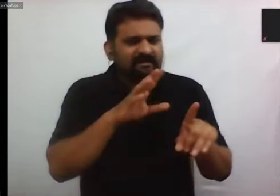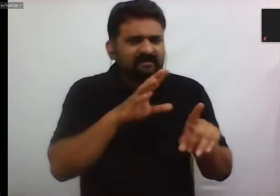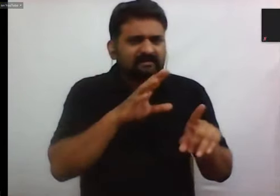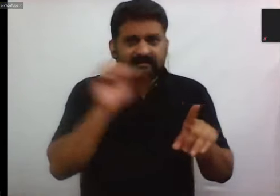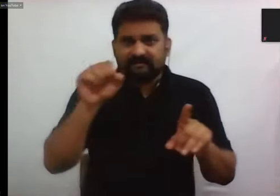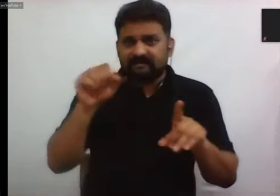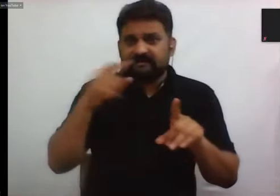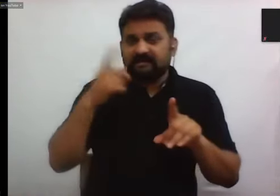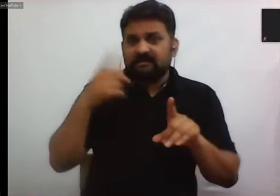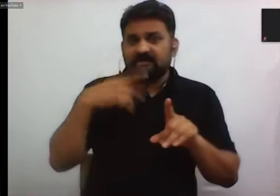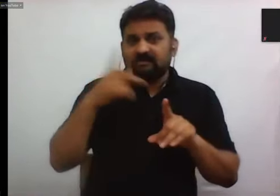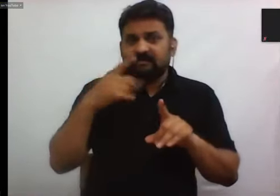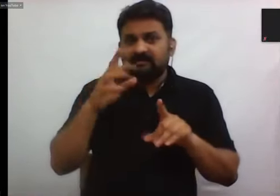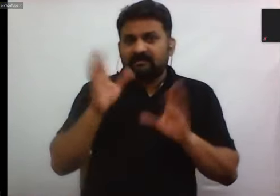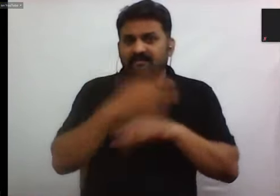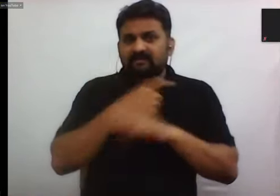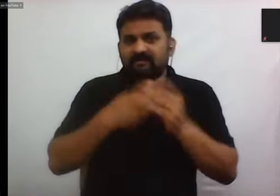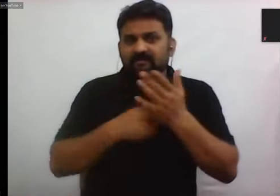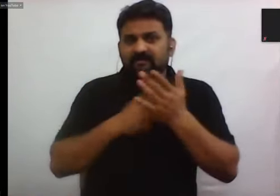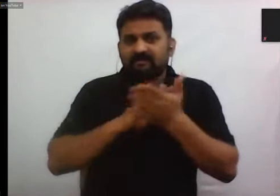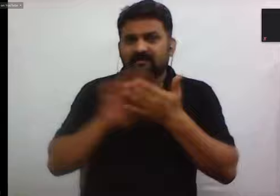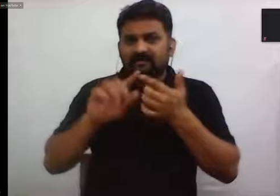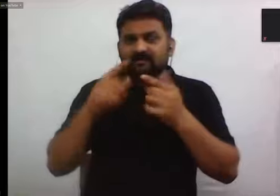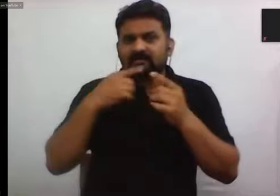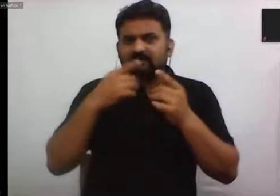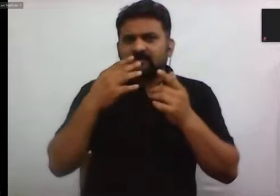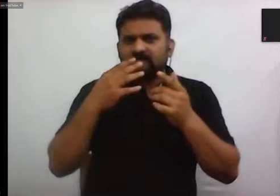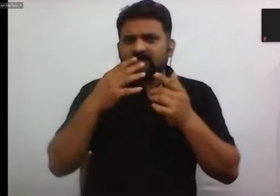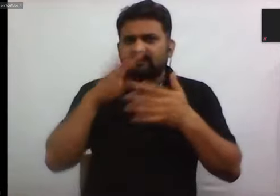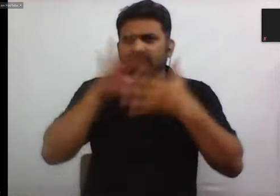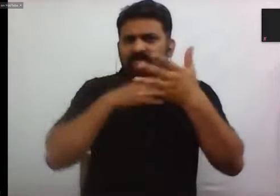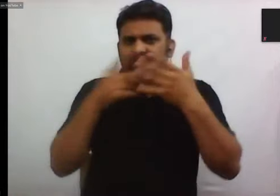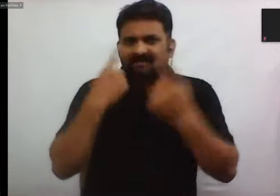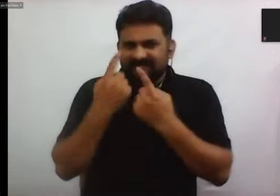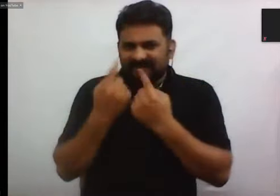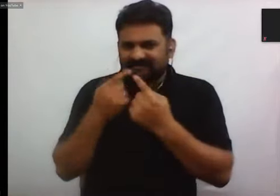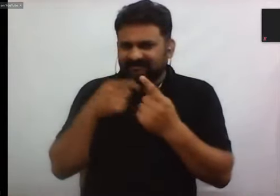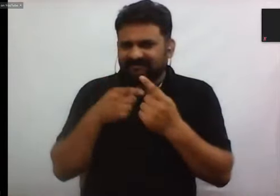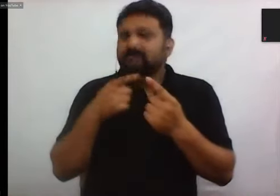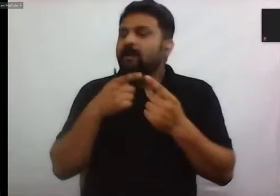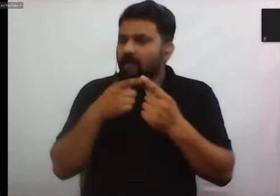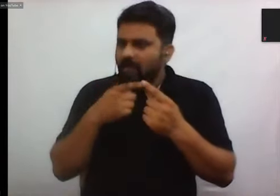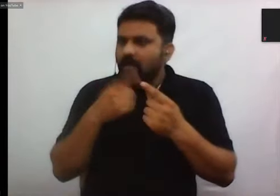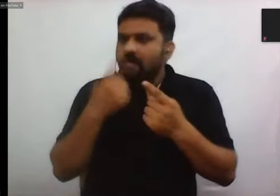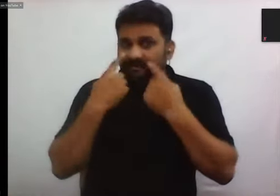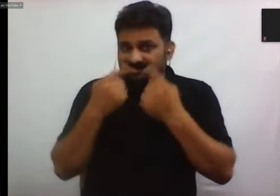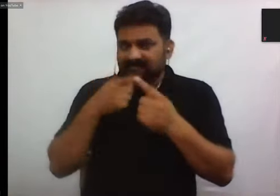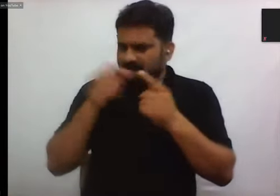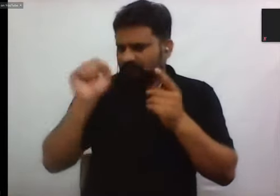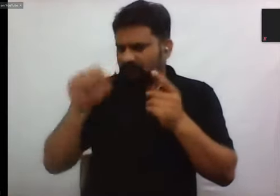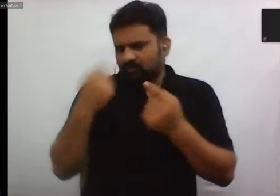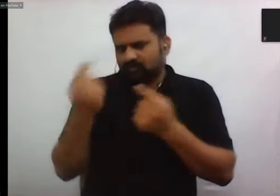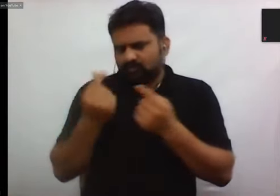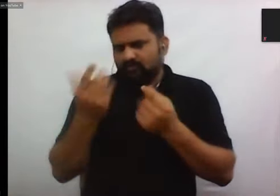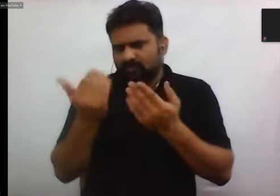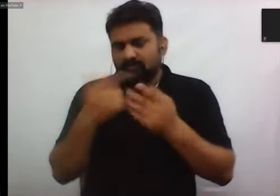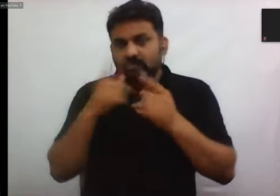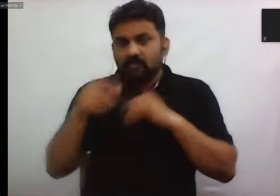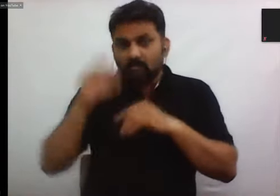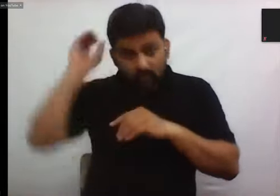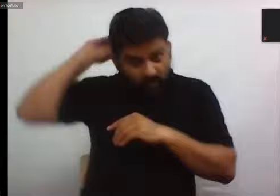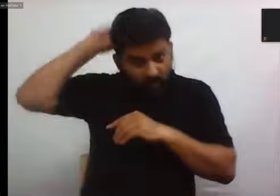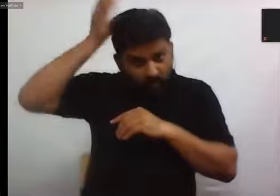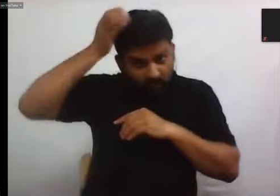I think लिया कार्ड है जो मैंने बताया था, टेस्ट है, वो सब यू कैन यूज फॉर चिल्ड्रन हु आर कॉग्निटिवली